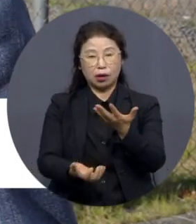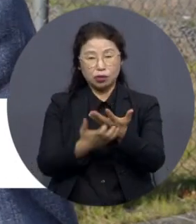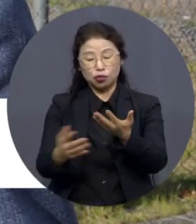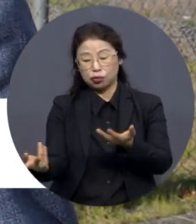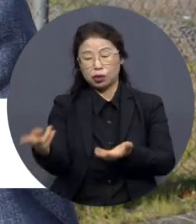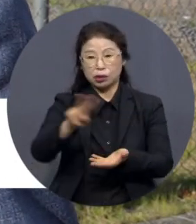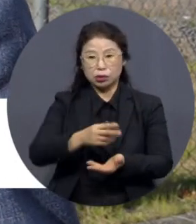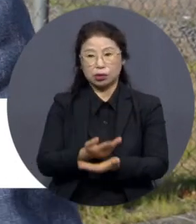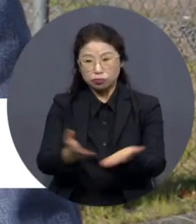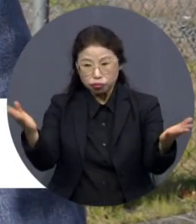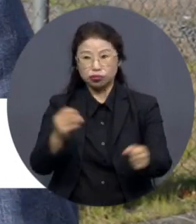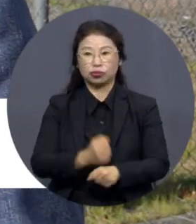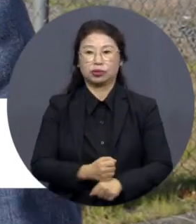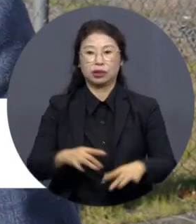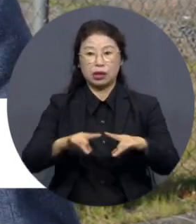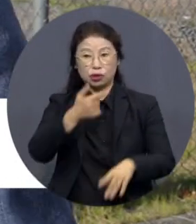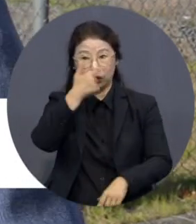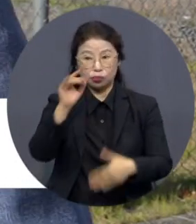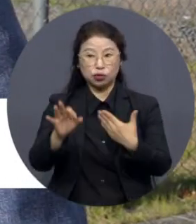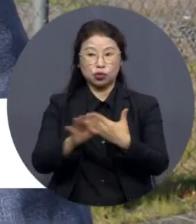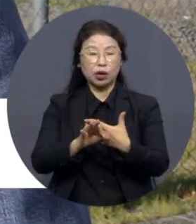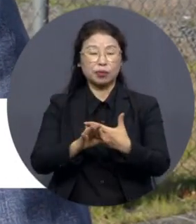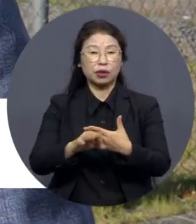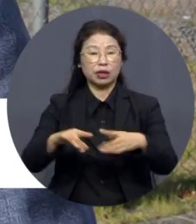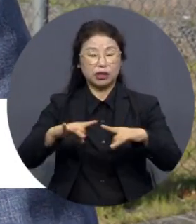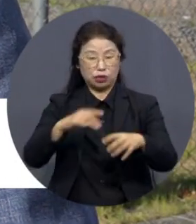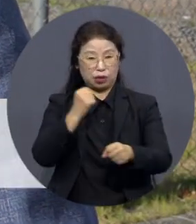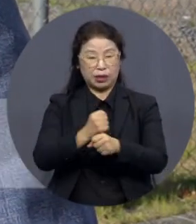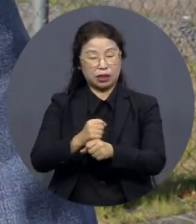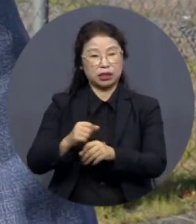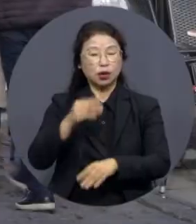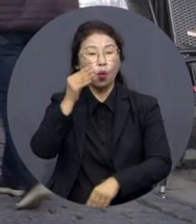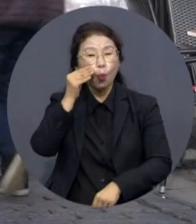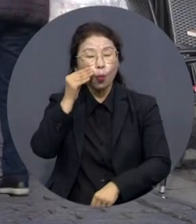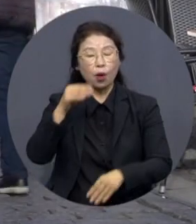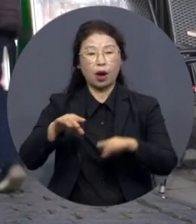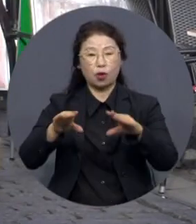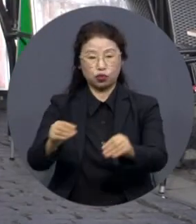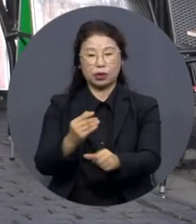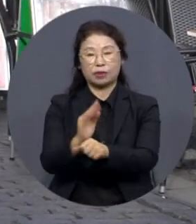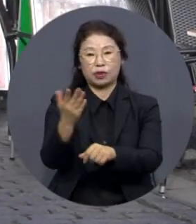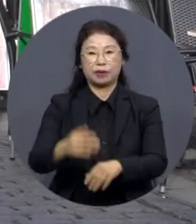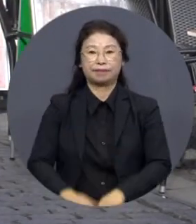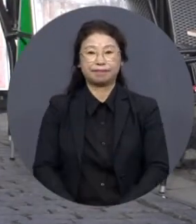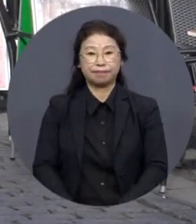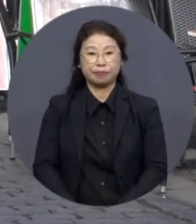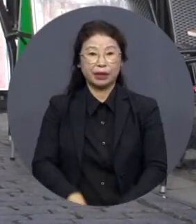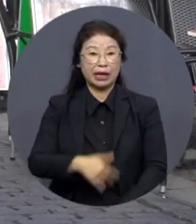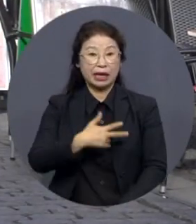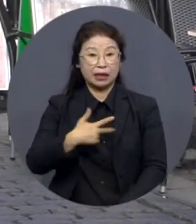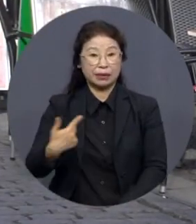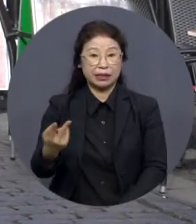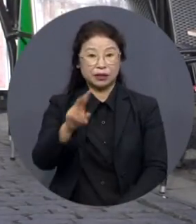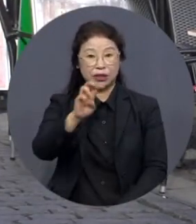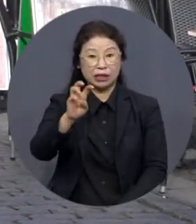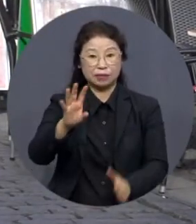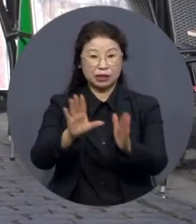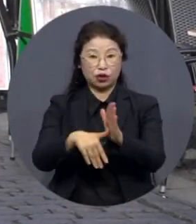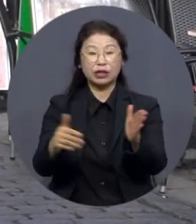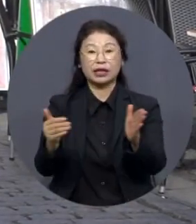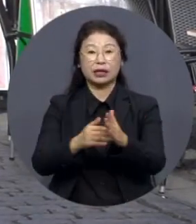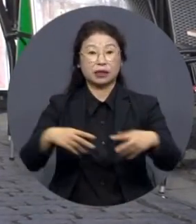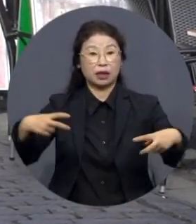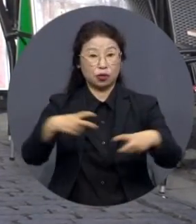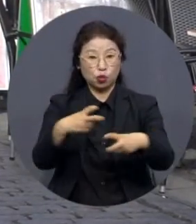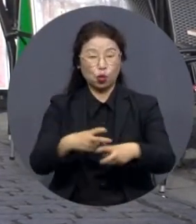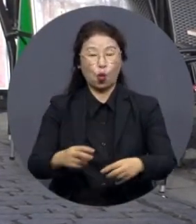charge the household and then turn it off when the energy was lacking. 덴마크는 2040년까지